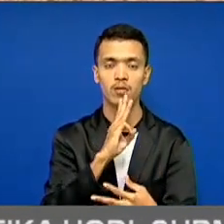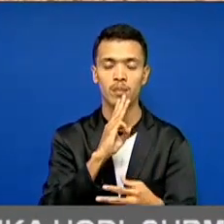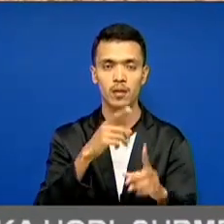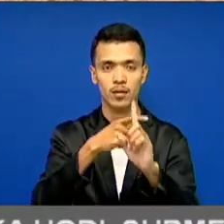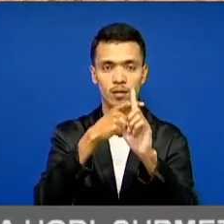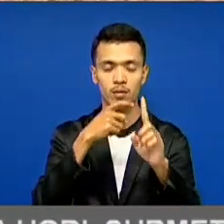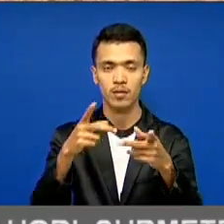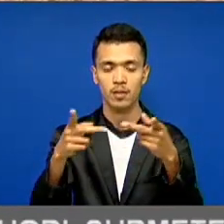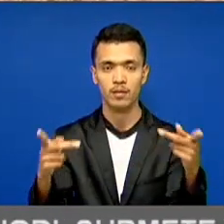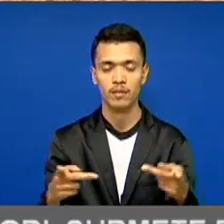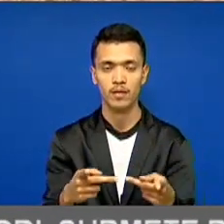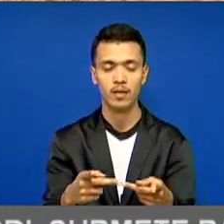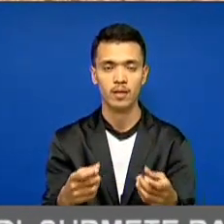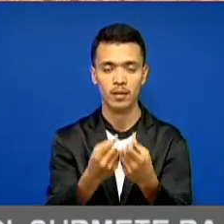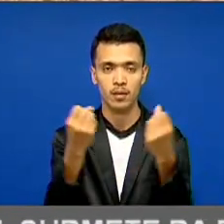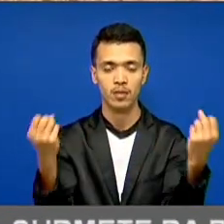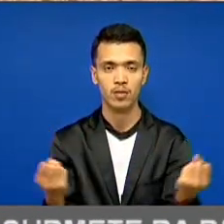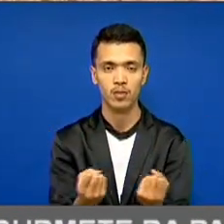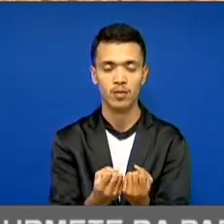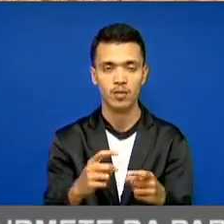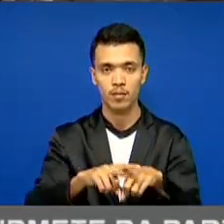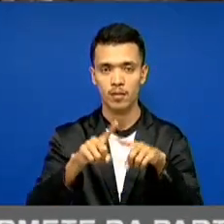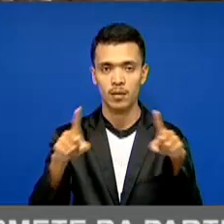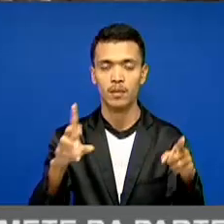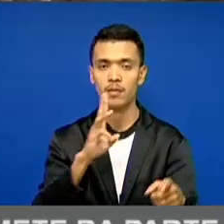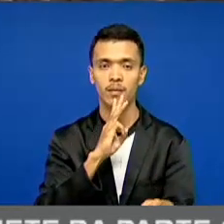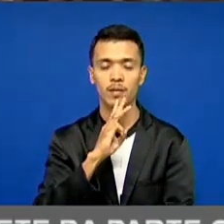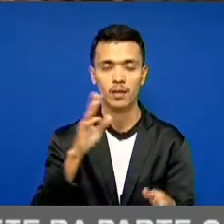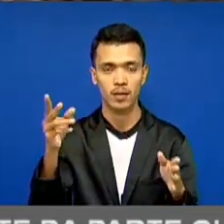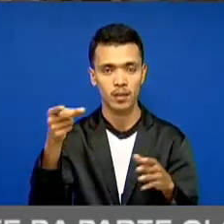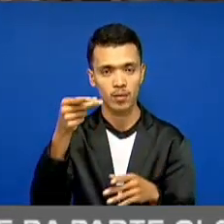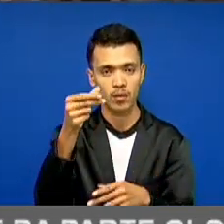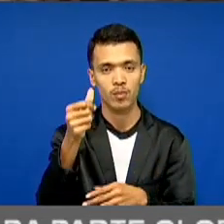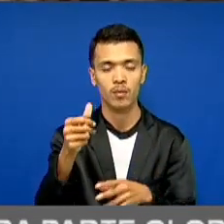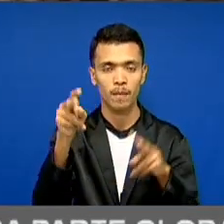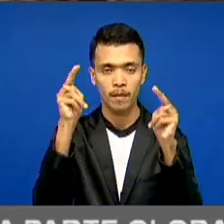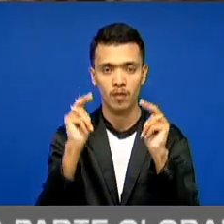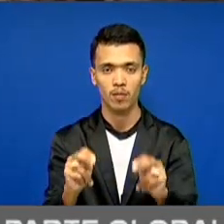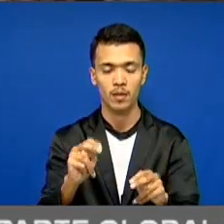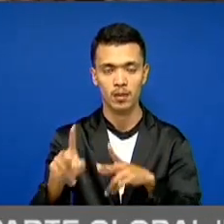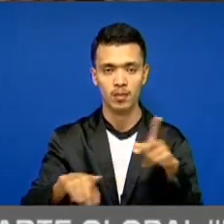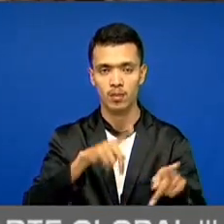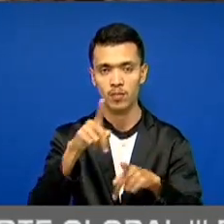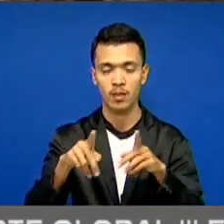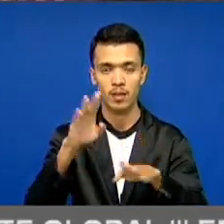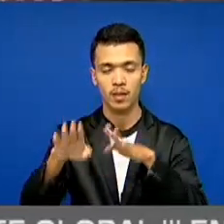canalização au baka suku Tirilolo mai be debitu be kik tambane obriga komunidade Tenggilao